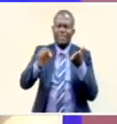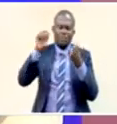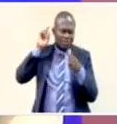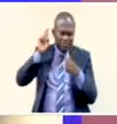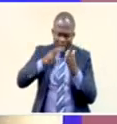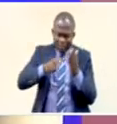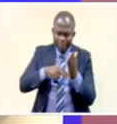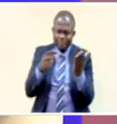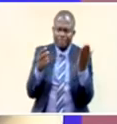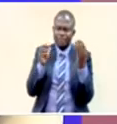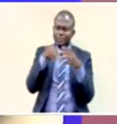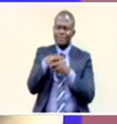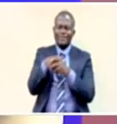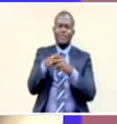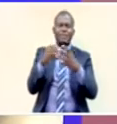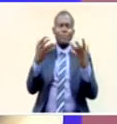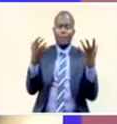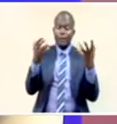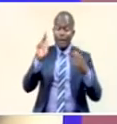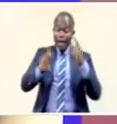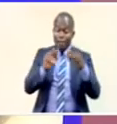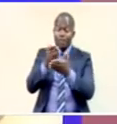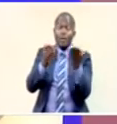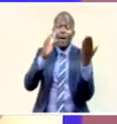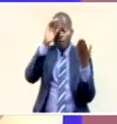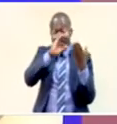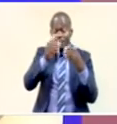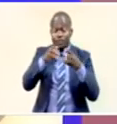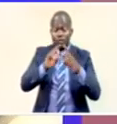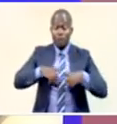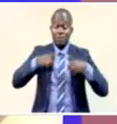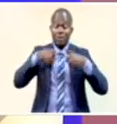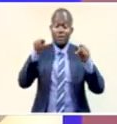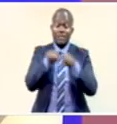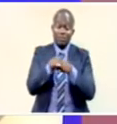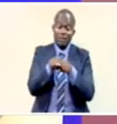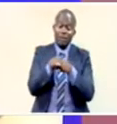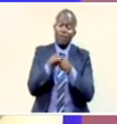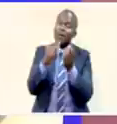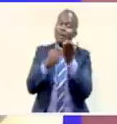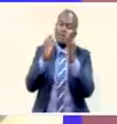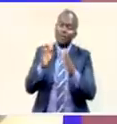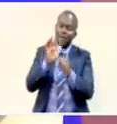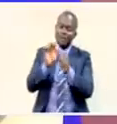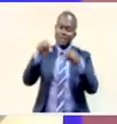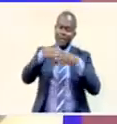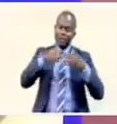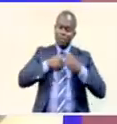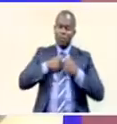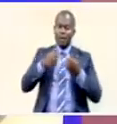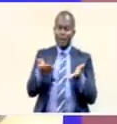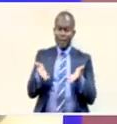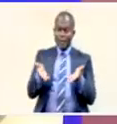gusoma birimo na abantu baraho bashakisha uko biberaho nkuko abanyayuganda benshi bari hano